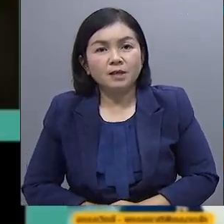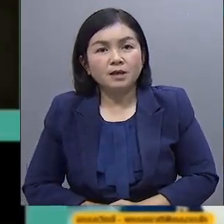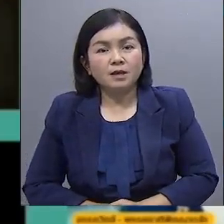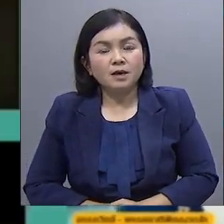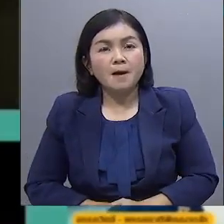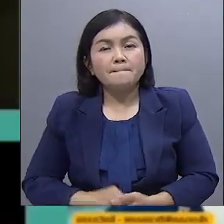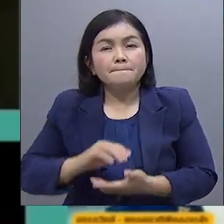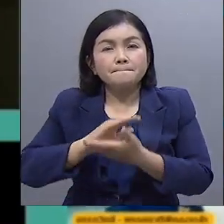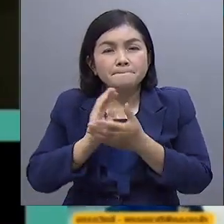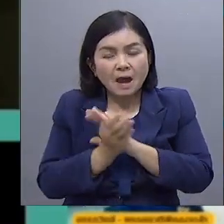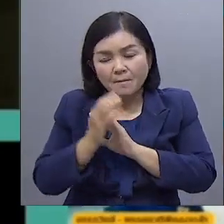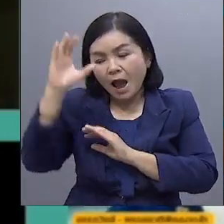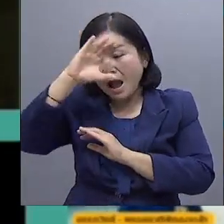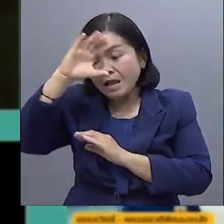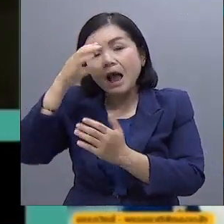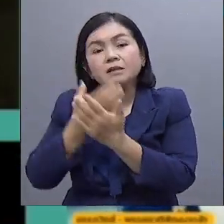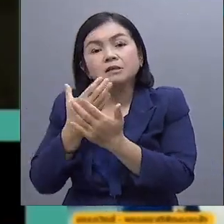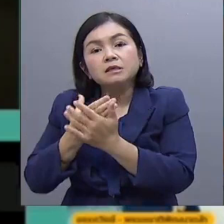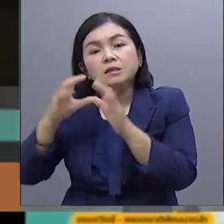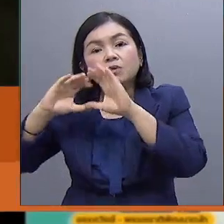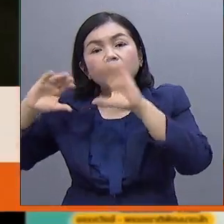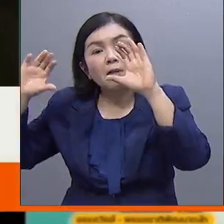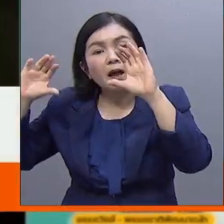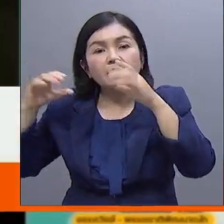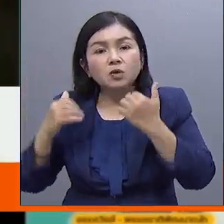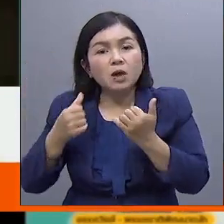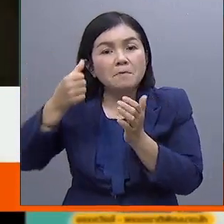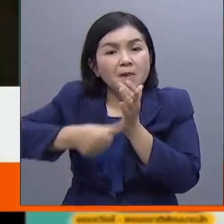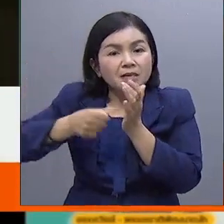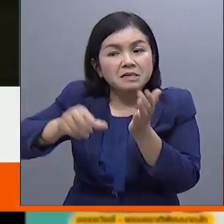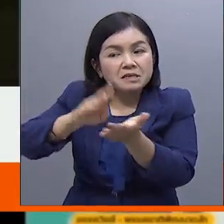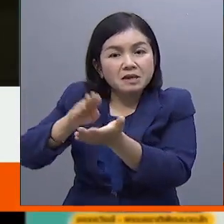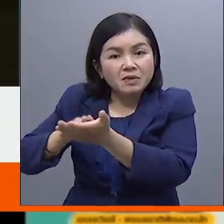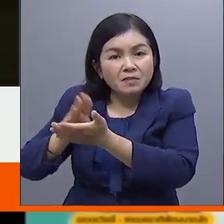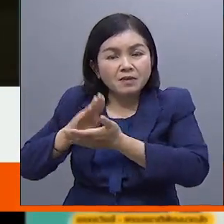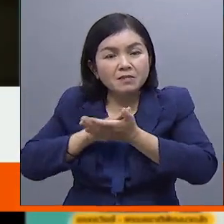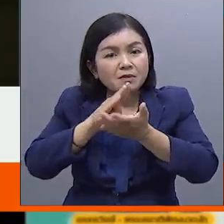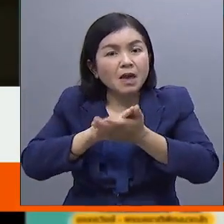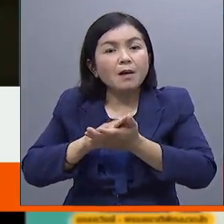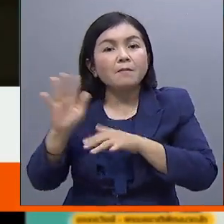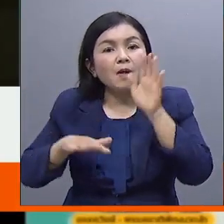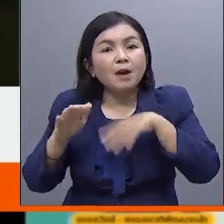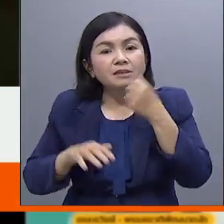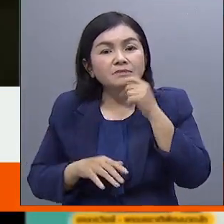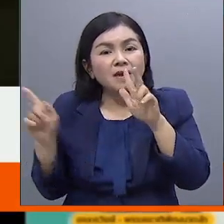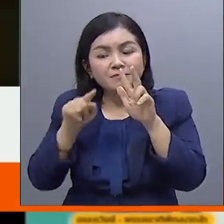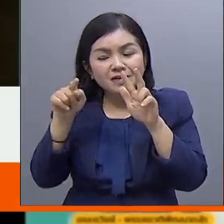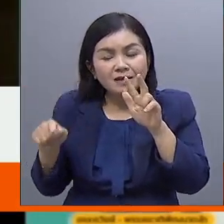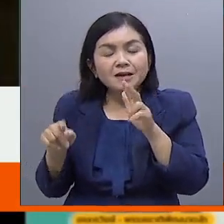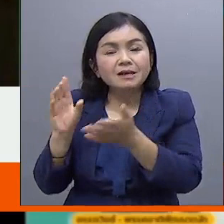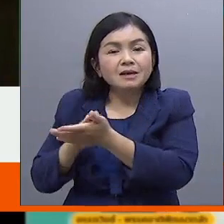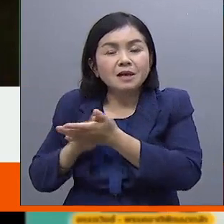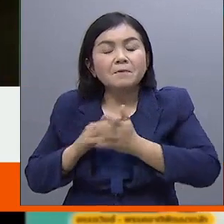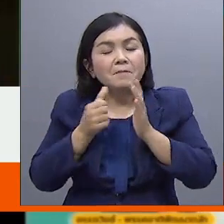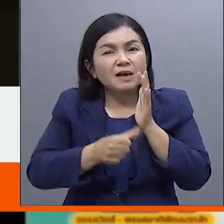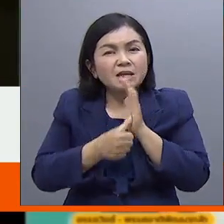การหารายได้เข้ารัฐนะคะทุกวันนี้เฉพาะภาษีที่เราเก็บได้ต่อ GDP เนี่ยอยู่ที่ประมาณแค่ 13% เท่านั้นเองถ้าจะต่ำ